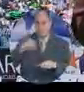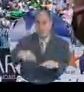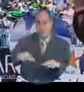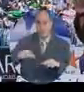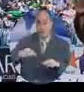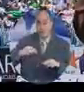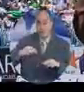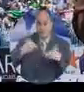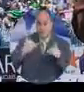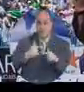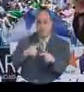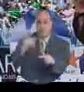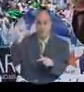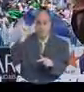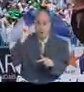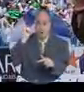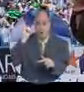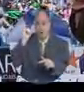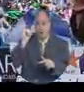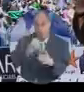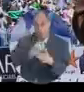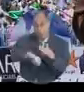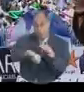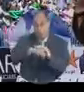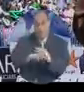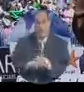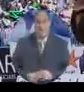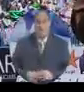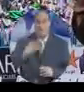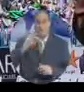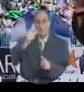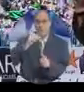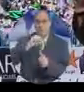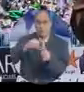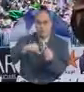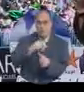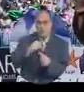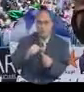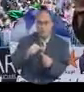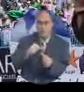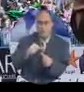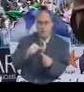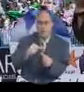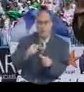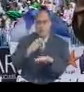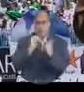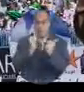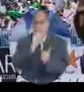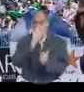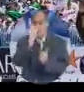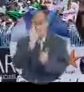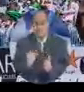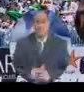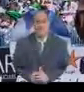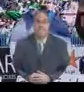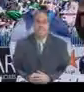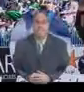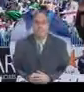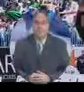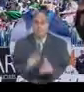الجزائري بنظيره المنتخب المغربي لحساب الجولة الثالثة من تصفيات كأس أمم إفريقيا. طب